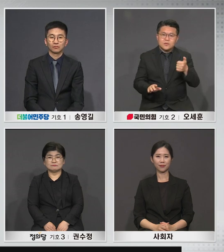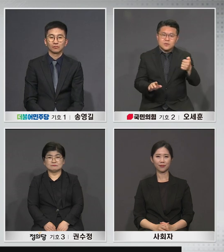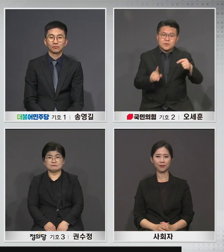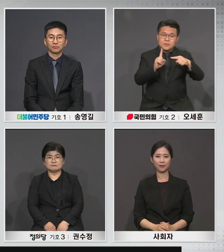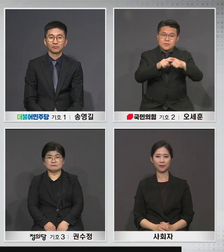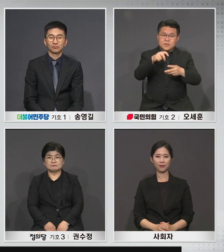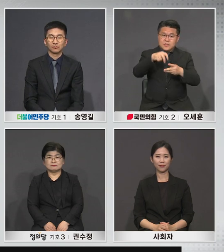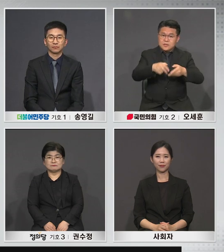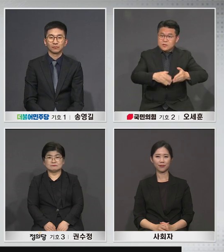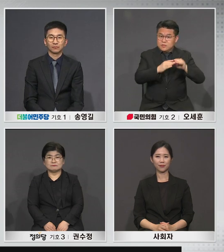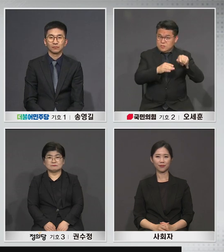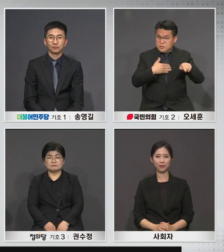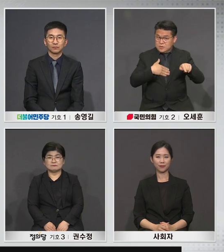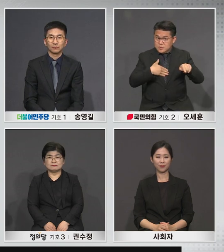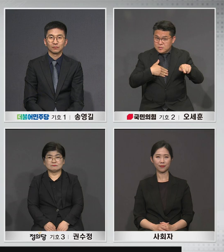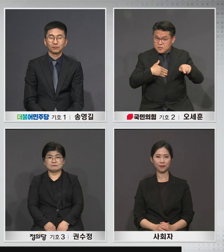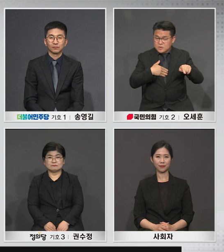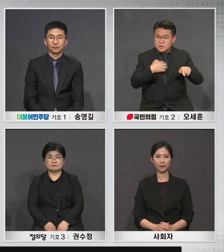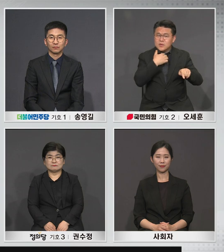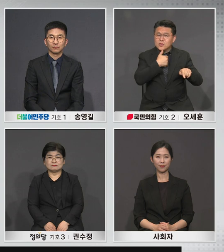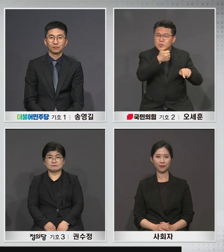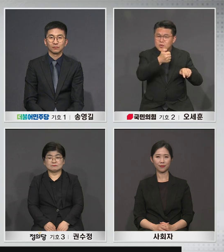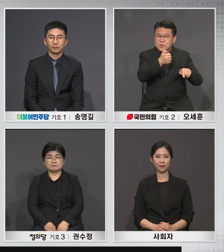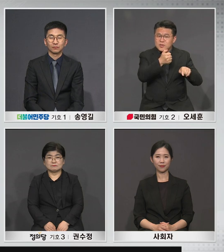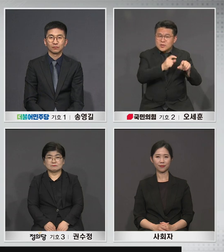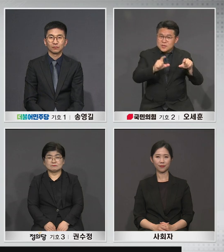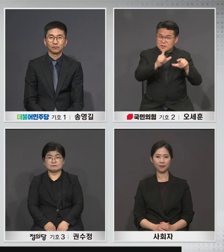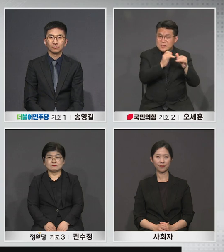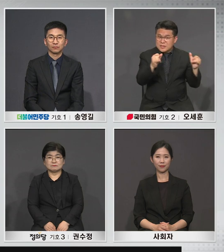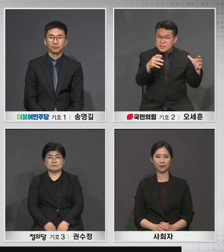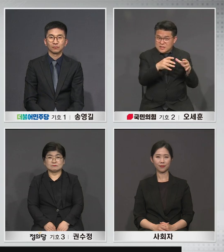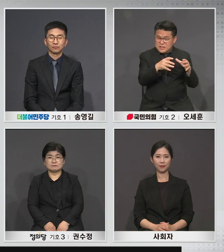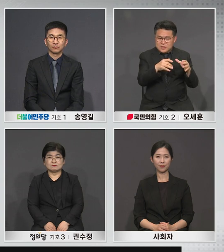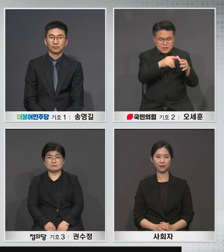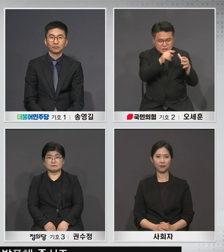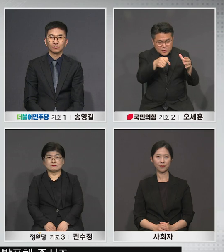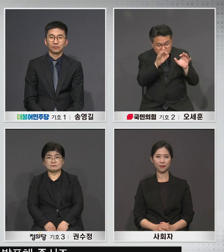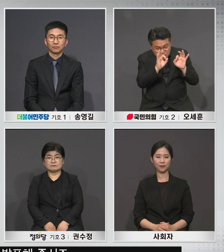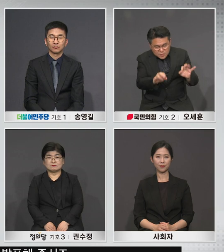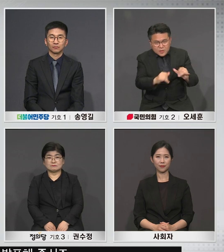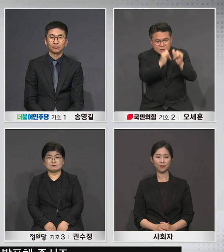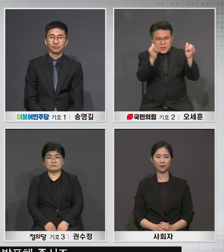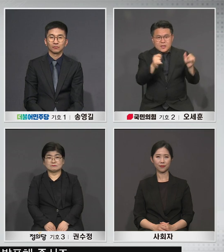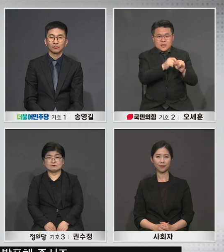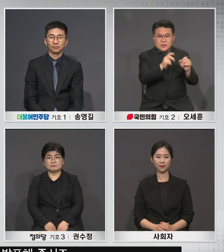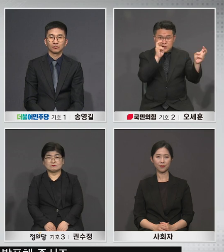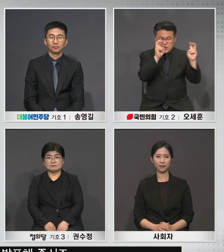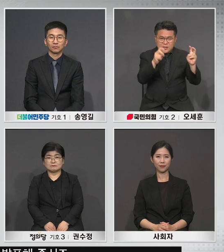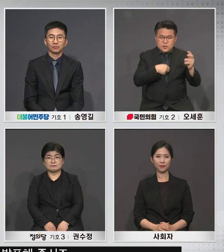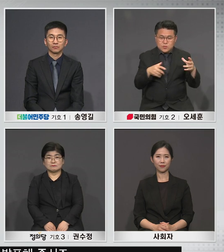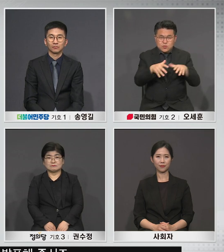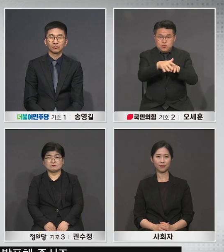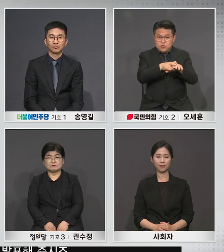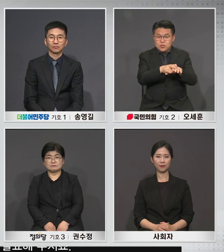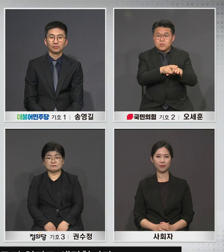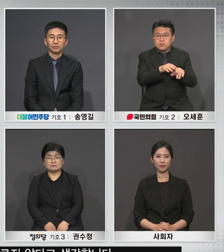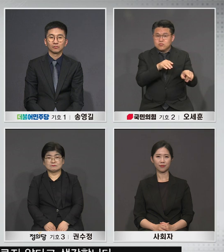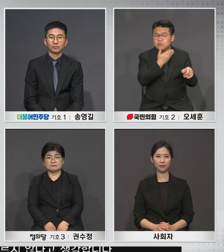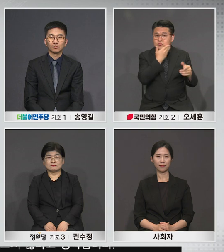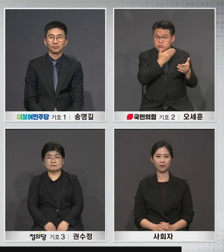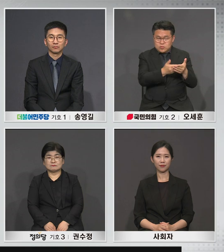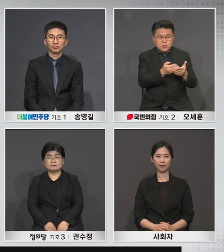만들어졌는데 거기에서 역시 사회적 기업이나 협동조합 같은 데에 중점을 뒀었습니다. 물론 그것도 하겠습니다.